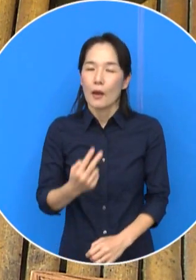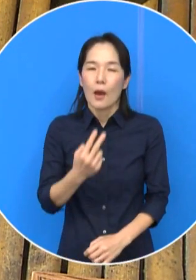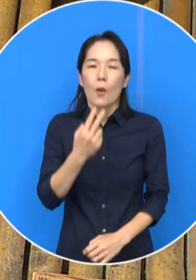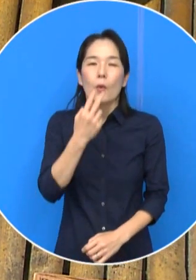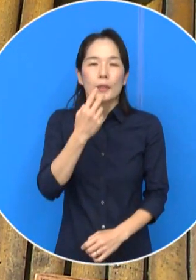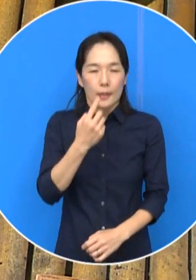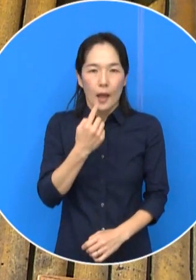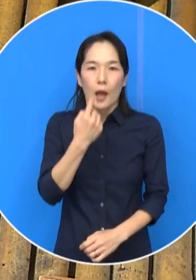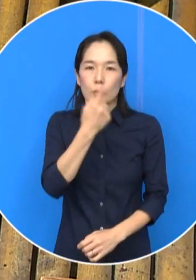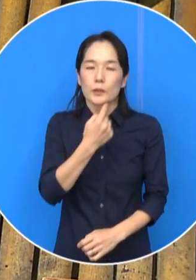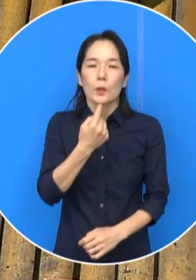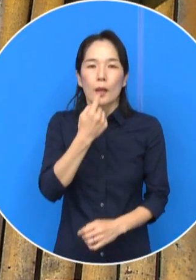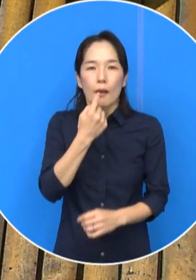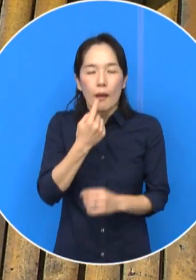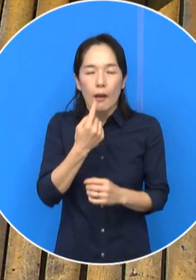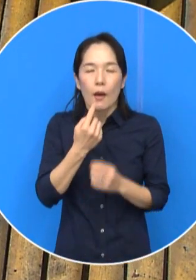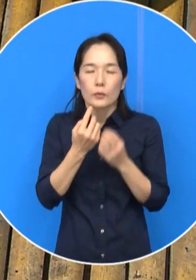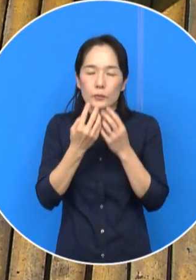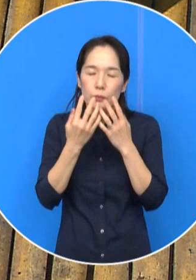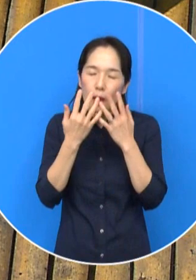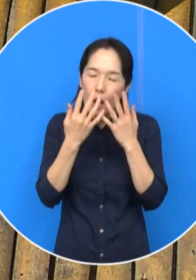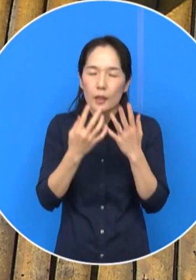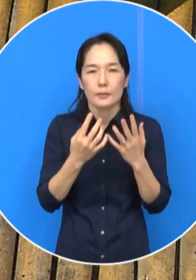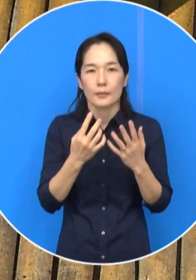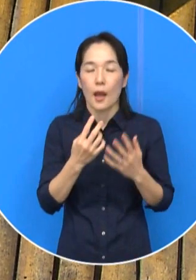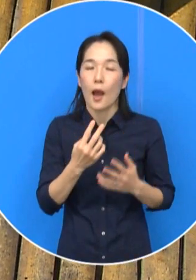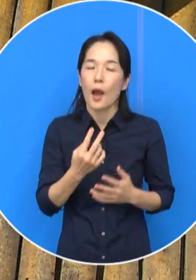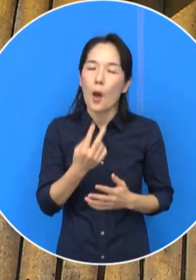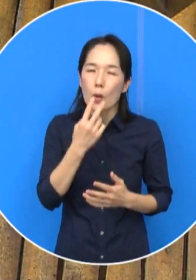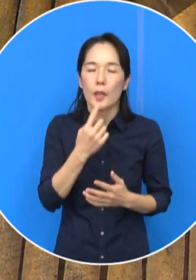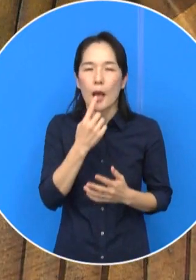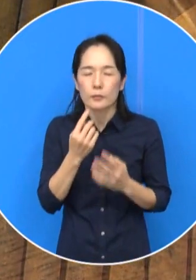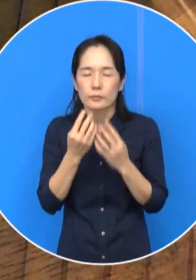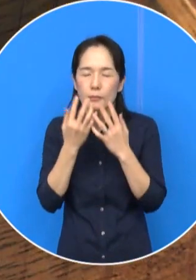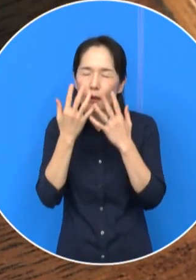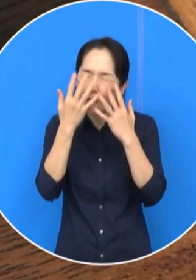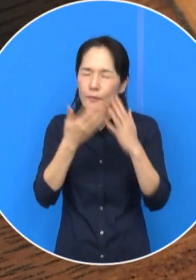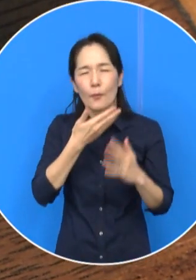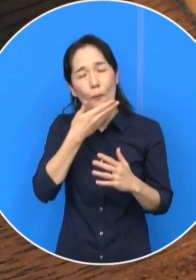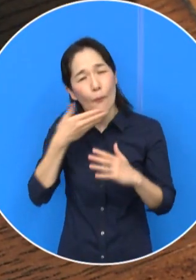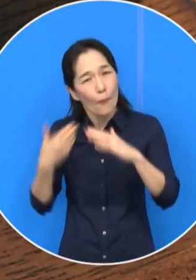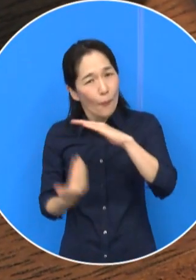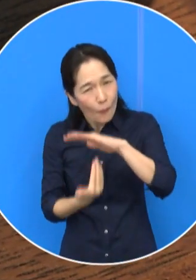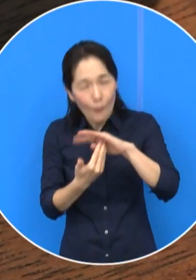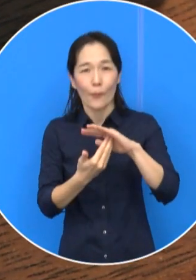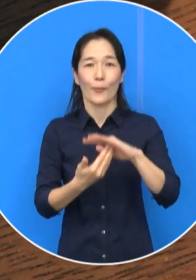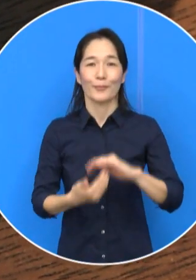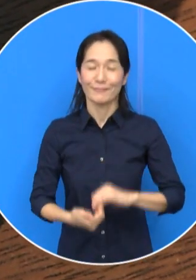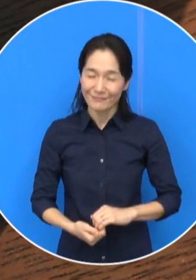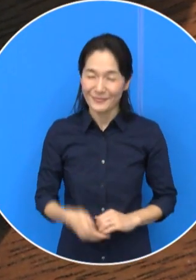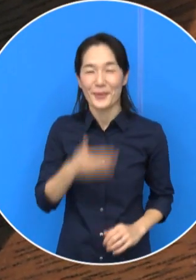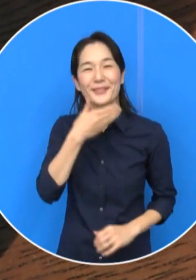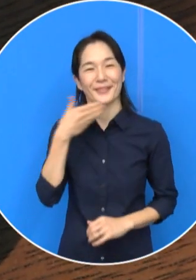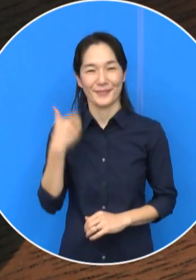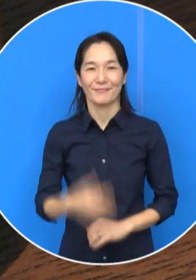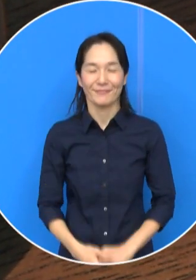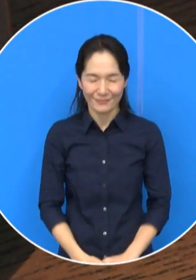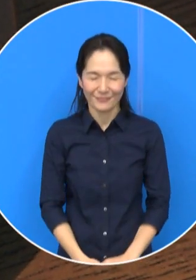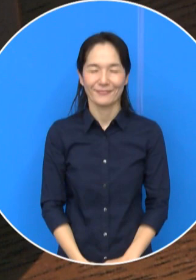香りが口の中に広がって鼻に抜けていって、最高です。美味しいです。 美味しいですか。 は